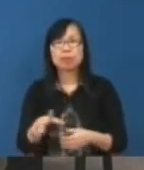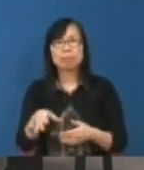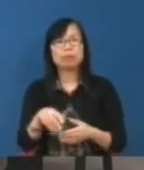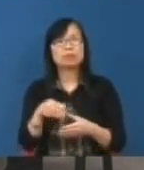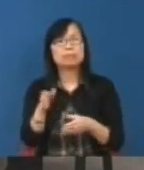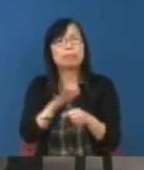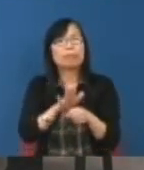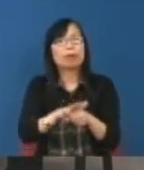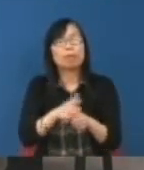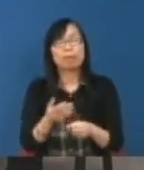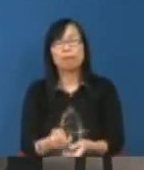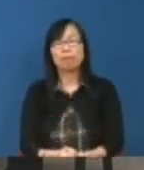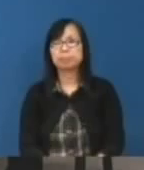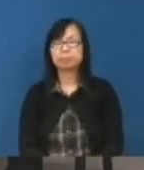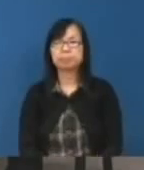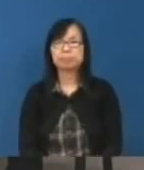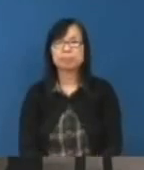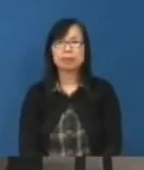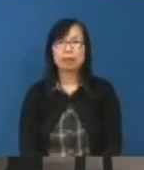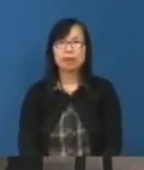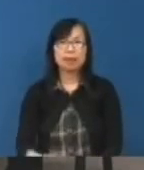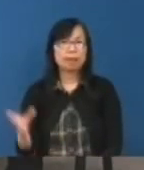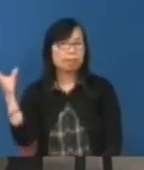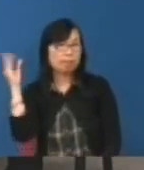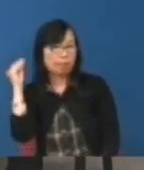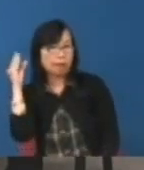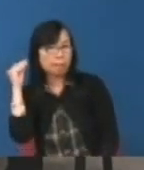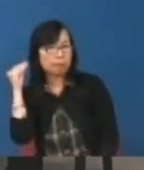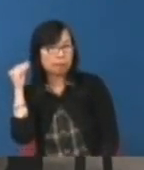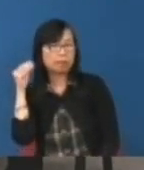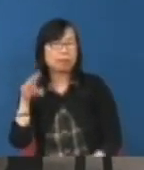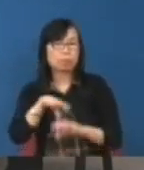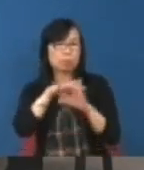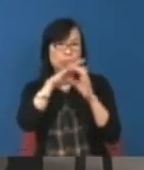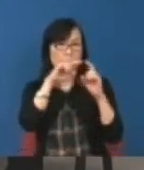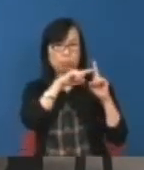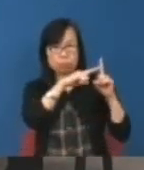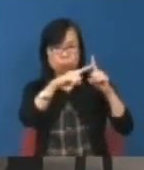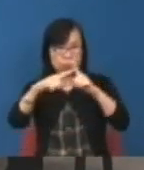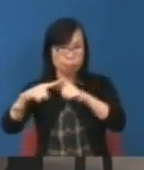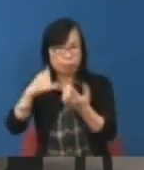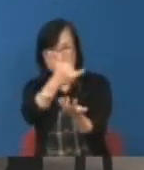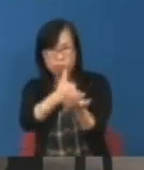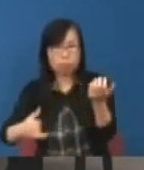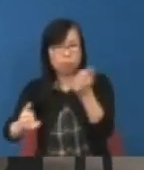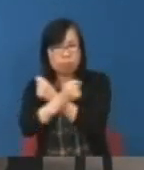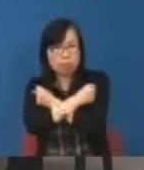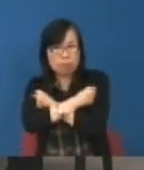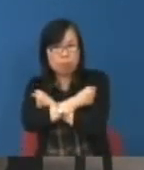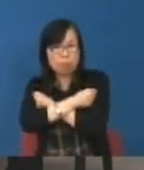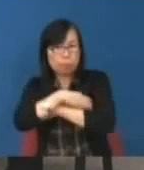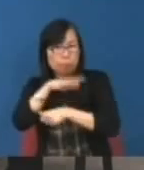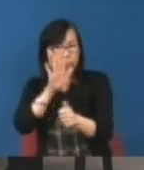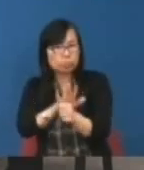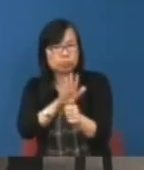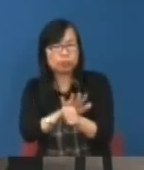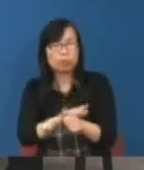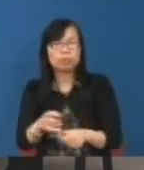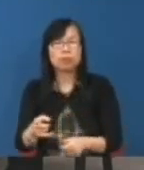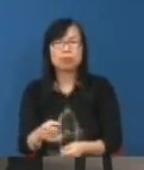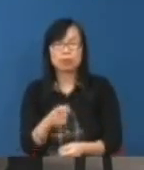咁樣咁呢個全民退休保障佢又係即係冇應到要求啦。嗱，佢唯一就